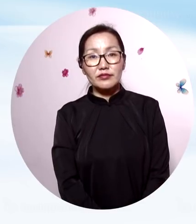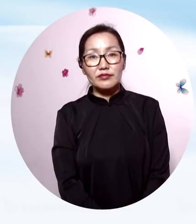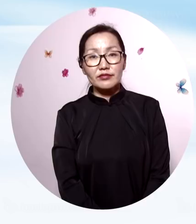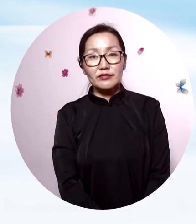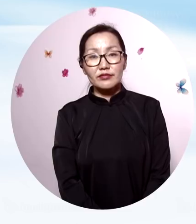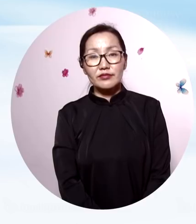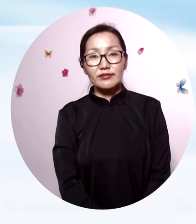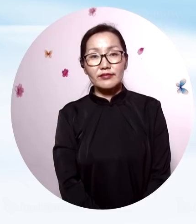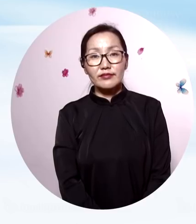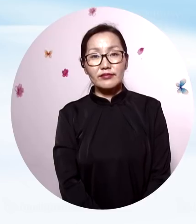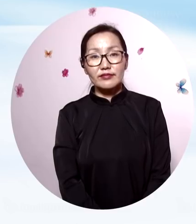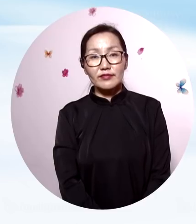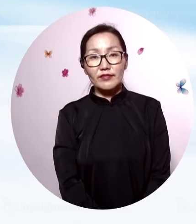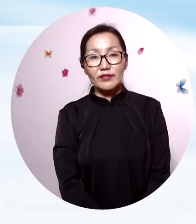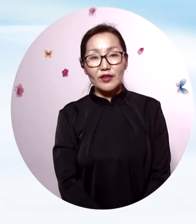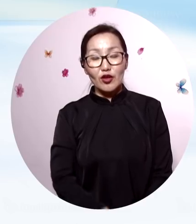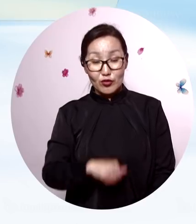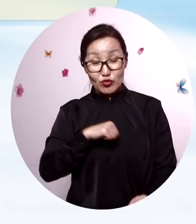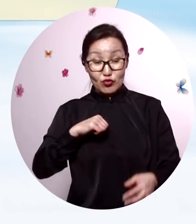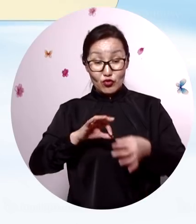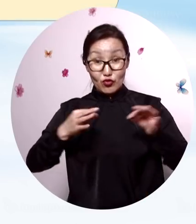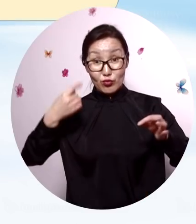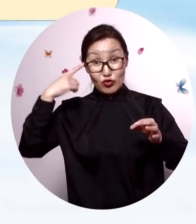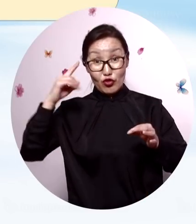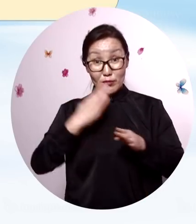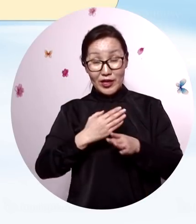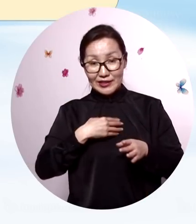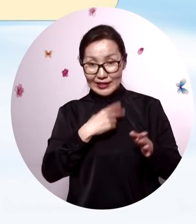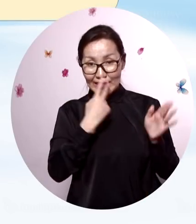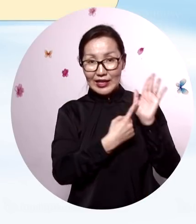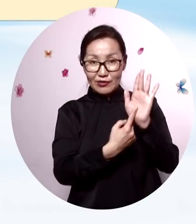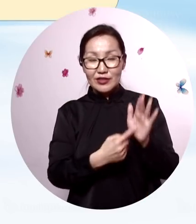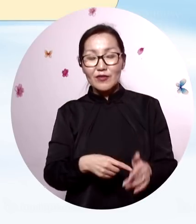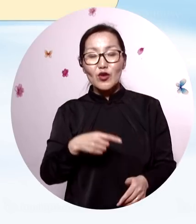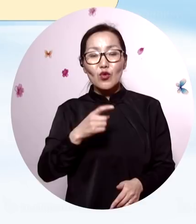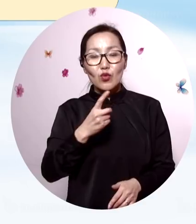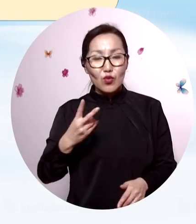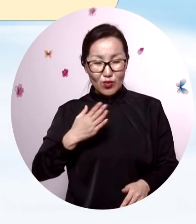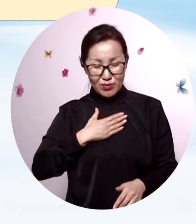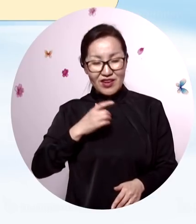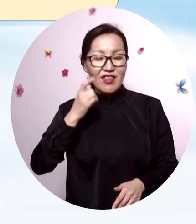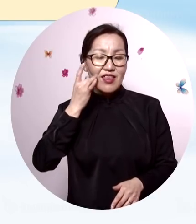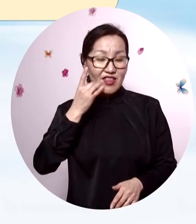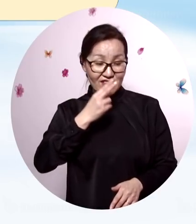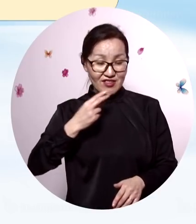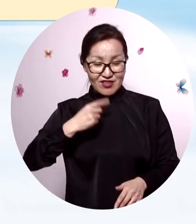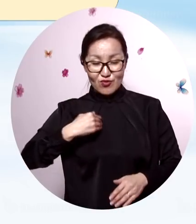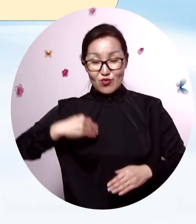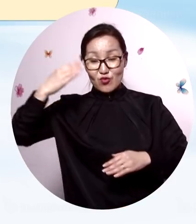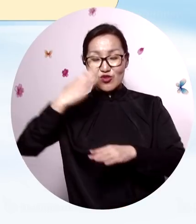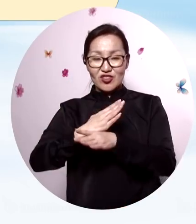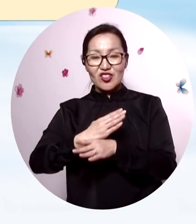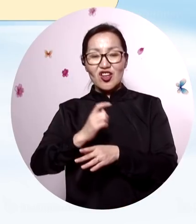За, багш нь өгүүлбэр зохиосноо битсэн байна. Хүн минь эрийн цэнт хүрч их орноо хамгаалахаар